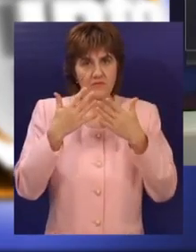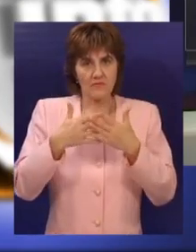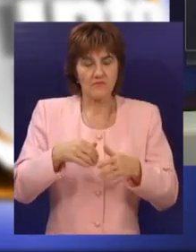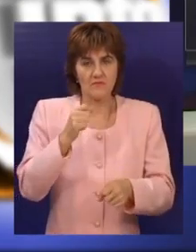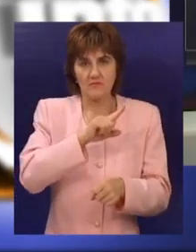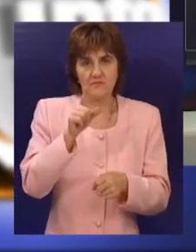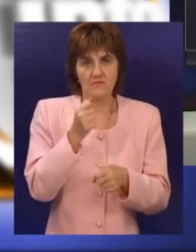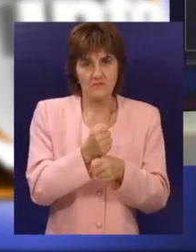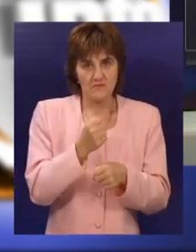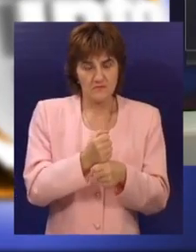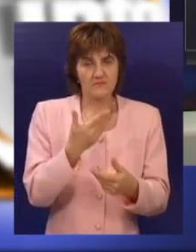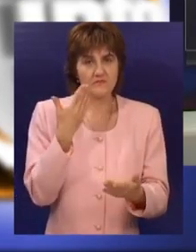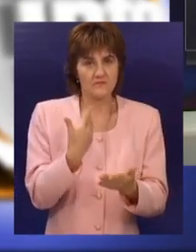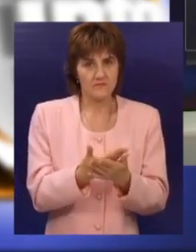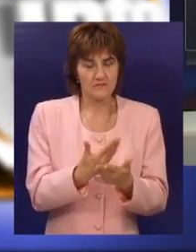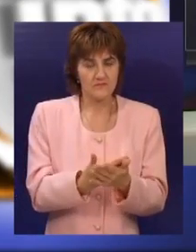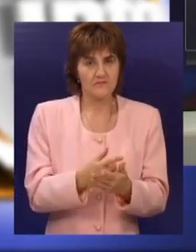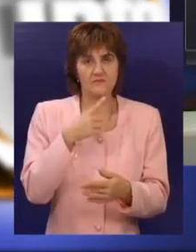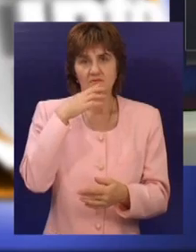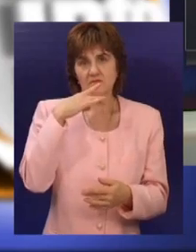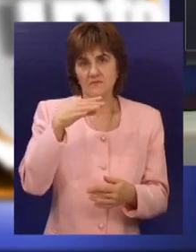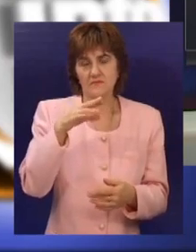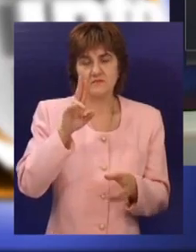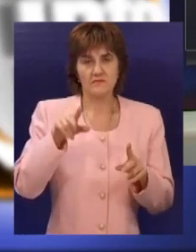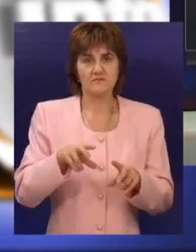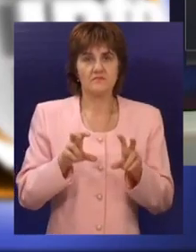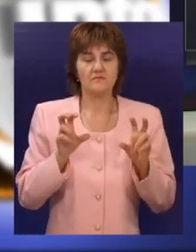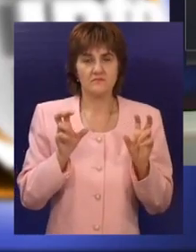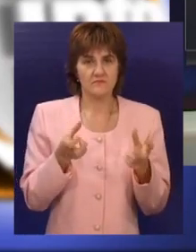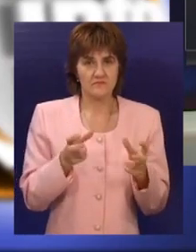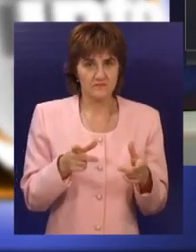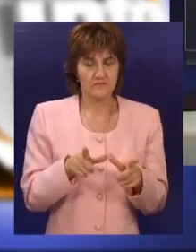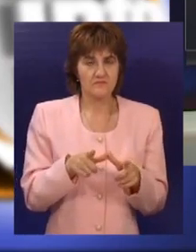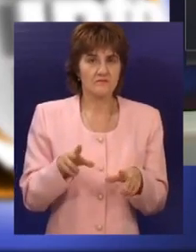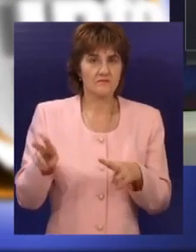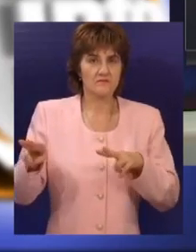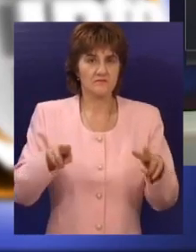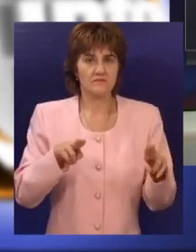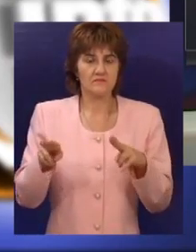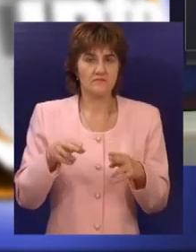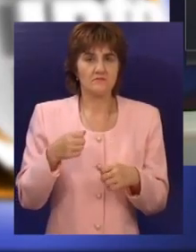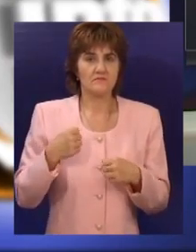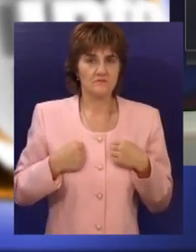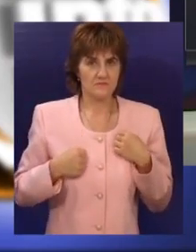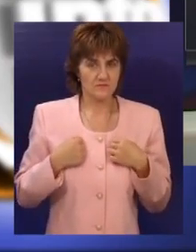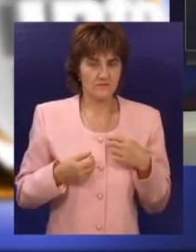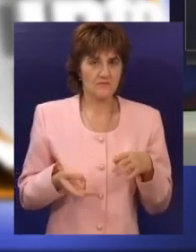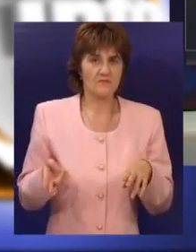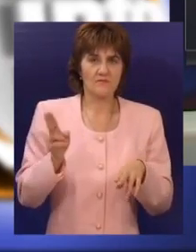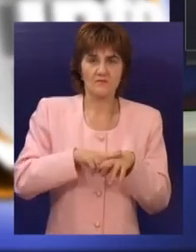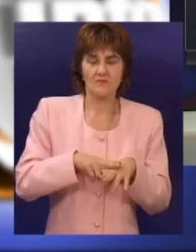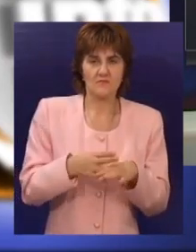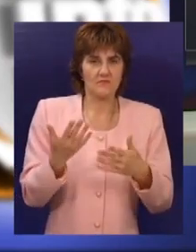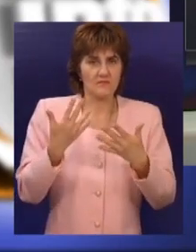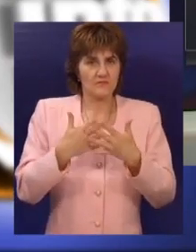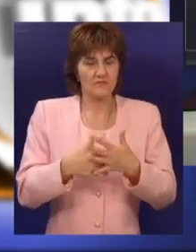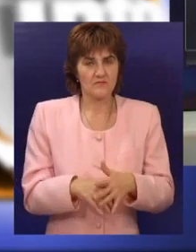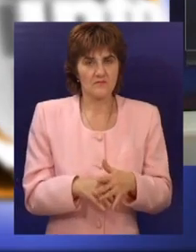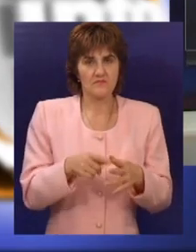snazi zakon o automatskom stečaju. Rečeno je za UEKO u Privrednom sudu u Subotici. Najveći broj tih preduzeća